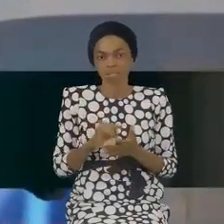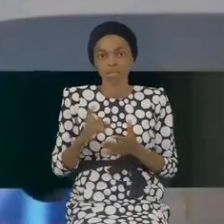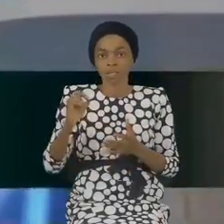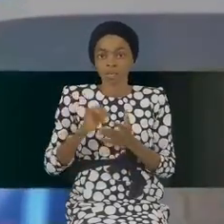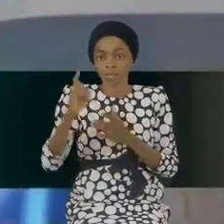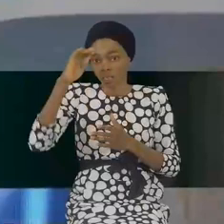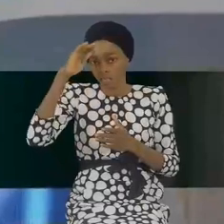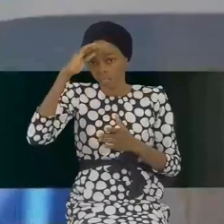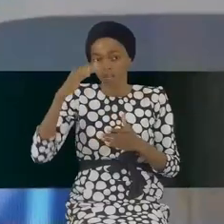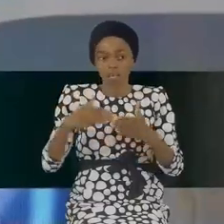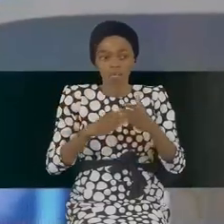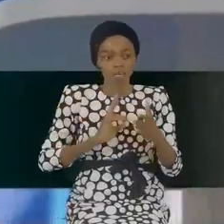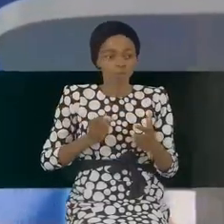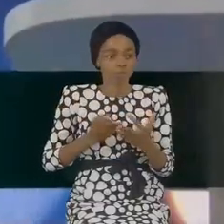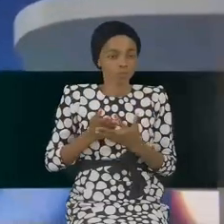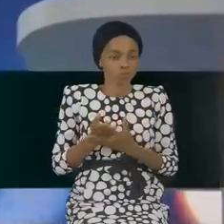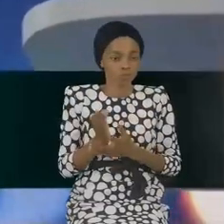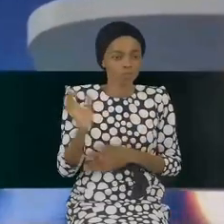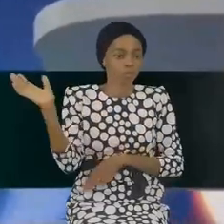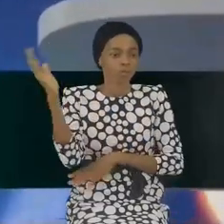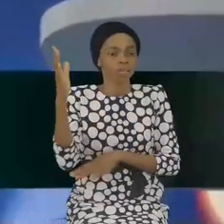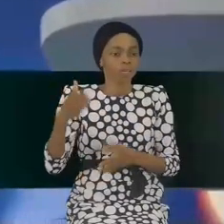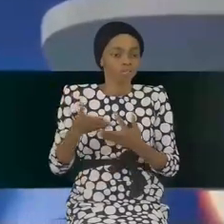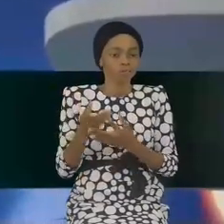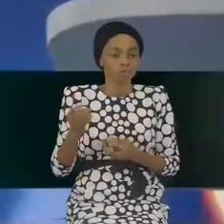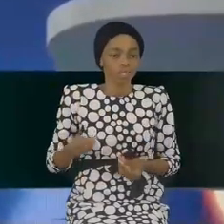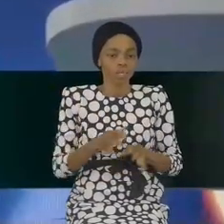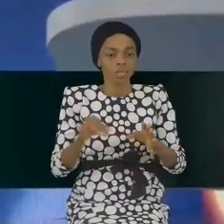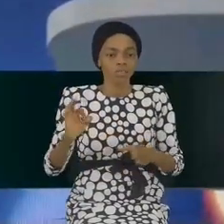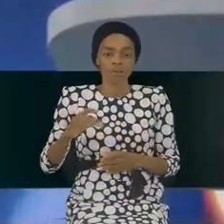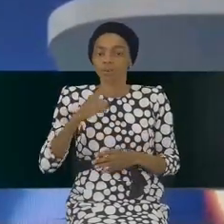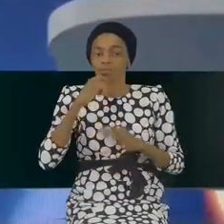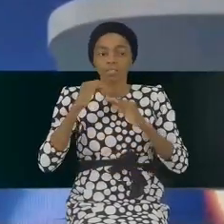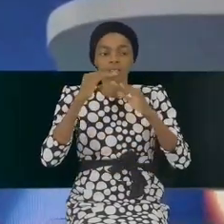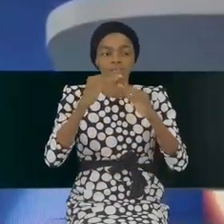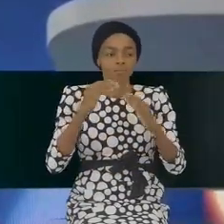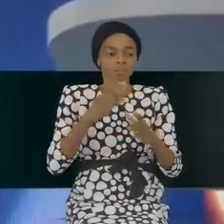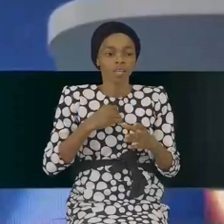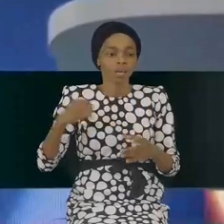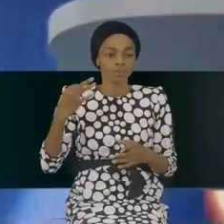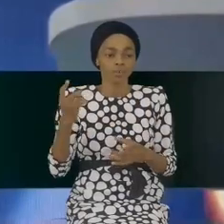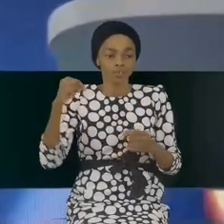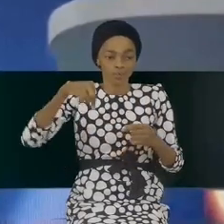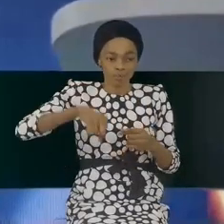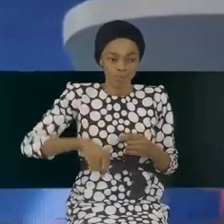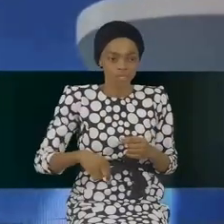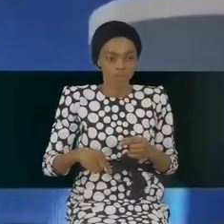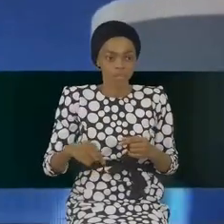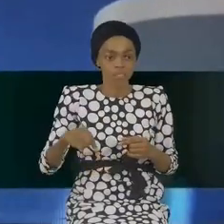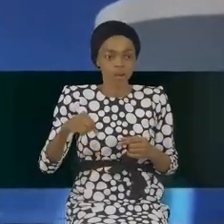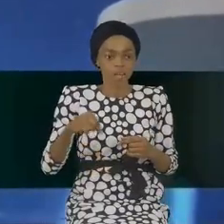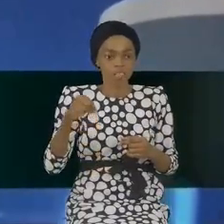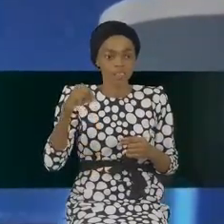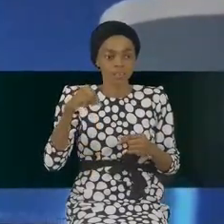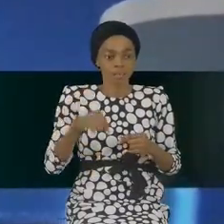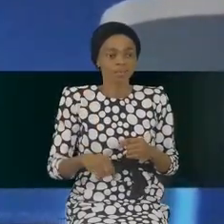il nous conduit dans le désert, dans une terre aride et pleine de fosses, dans une terre où règne la sécheresse et